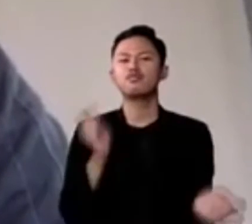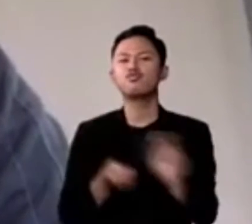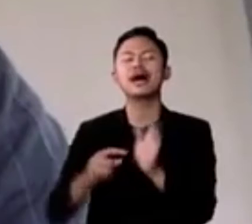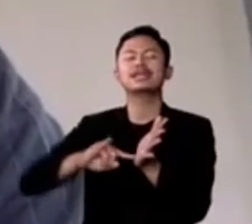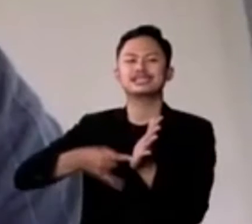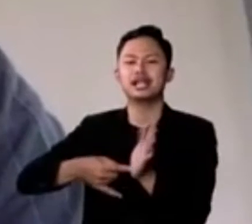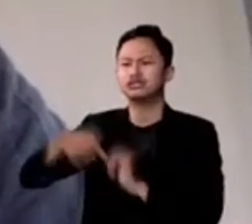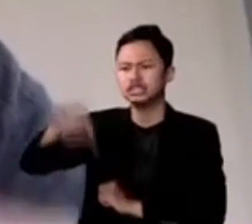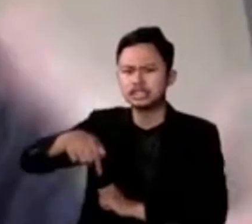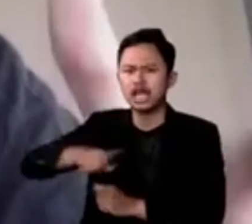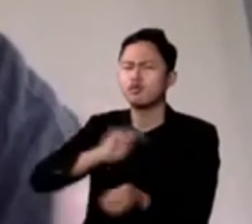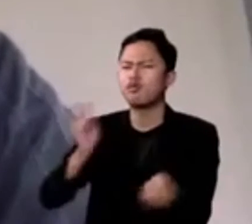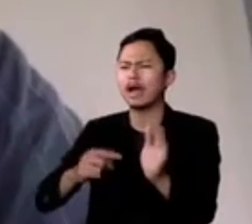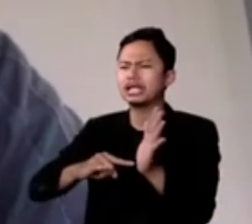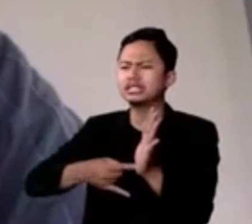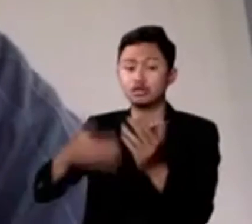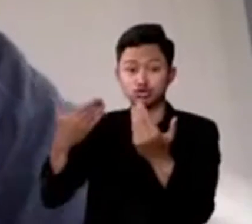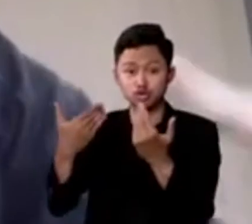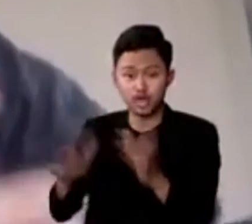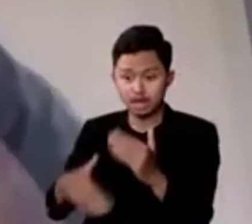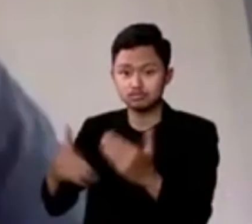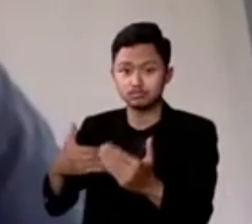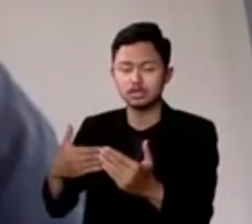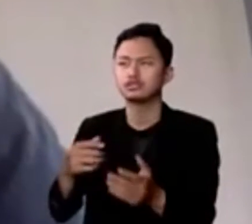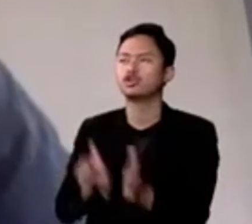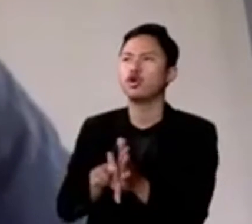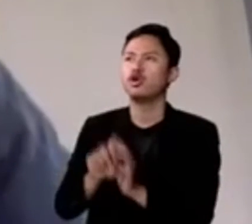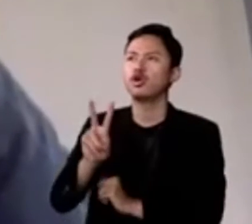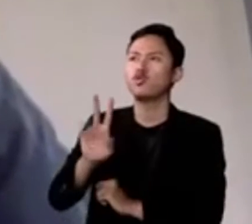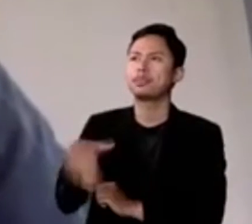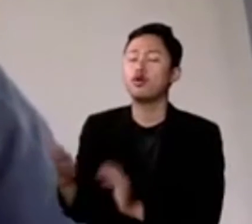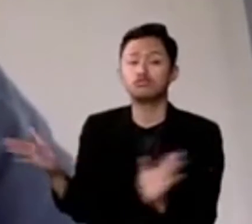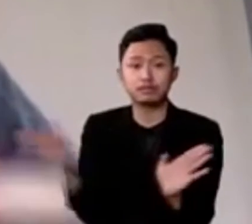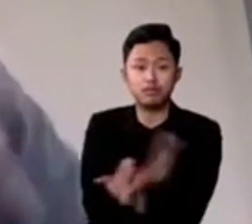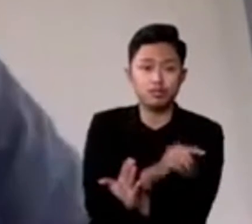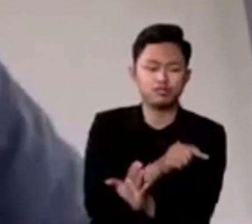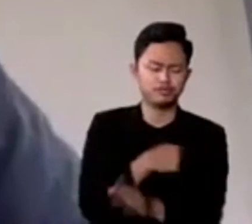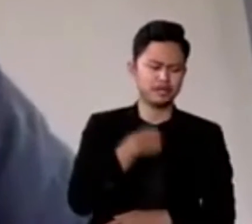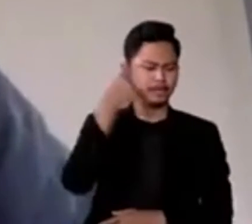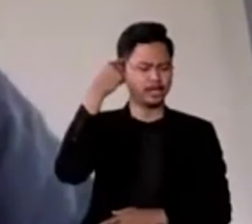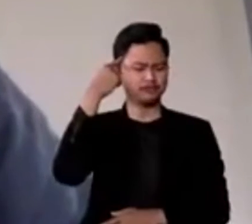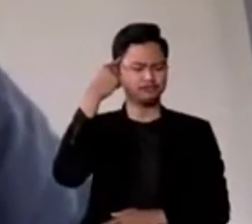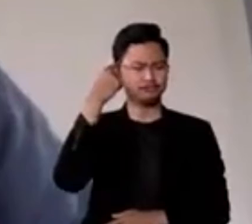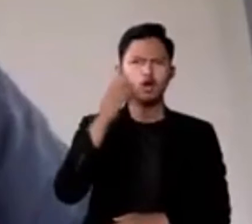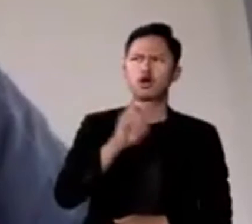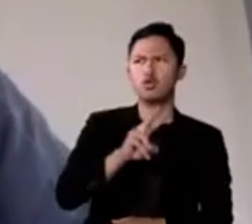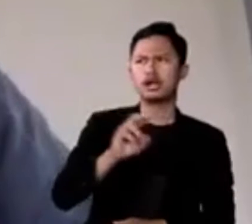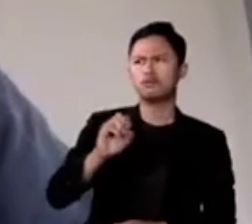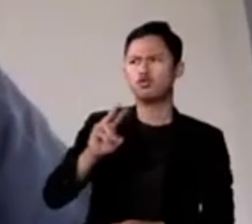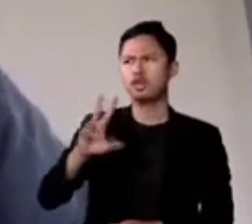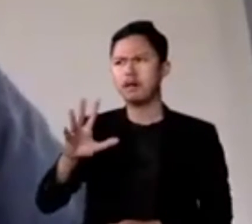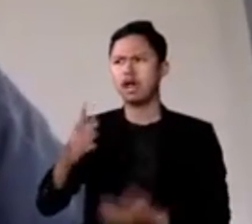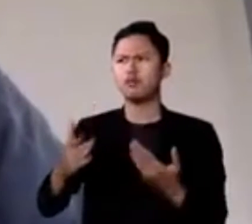saatnya digital transformation itu terjadi kalau 2 mungkin kita masih berpikiran di 2025